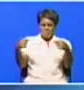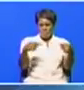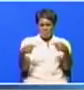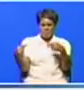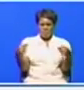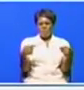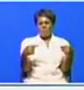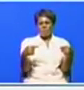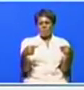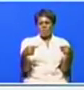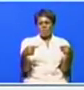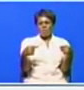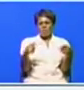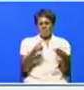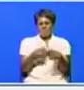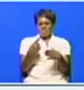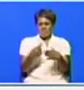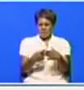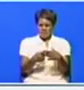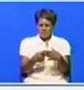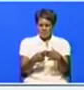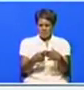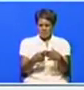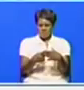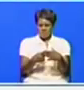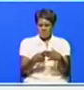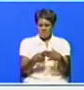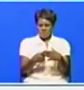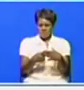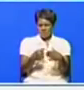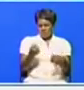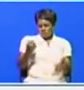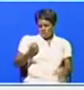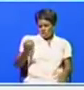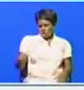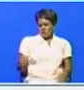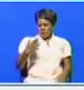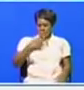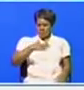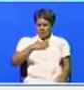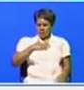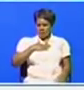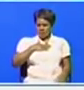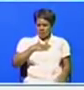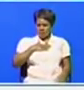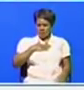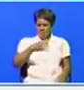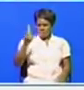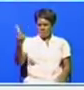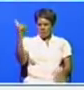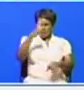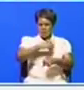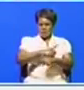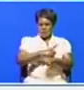Ndiyo. Na mauaji ambayo uliyaona. Naam. Alafu kisha sasa mtoto wangu msichana anaitwa Ashley. Siku moja akakuja